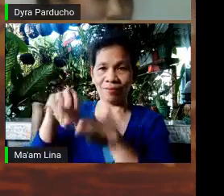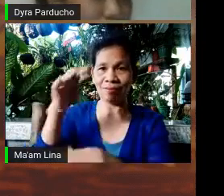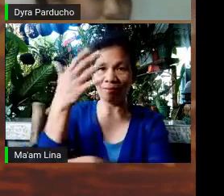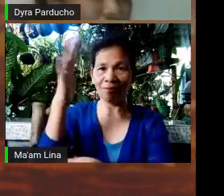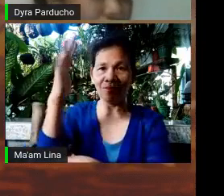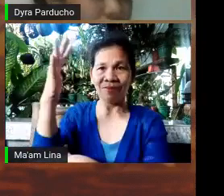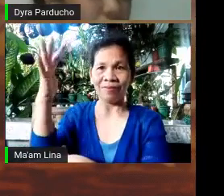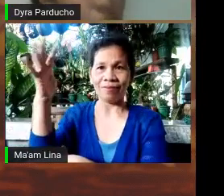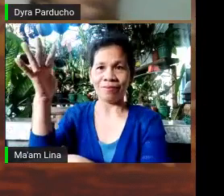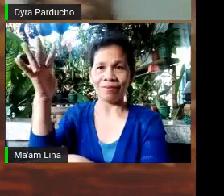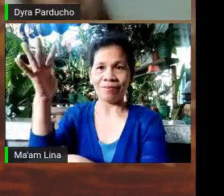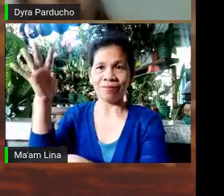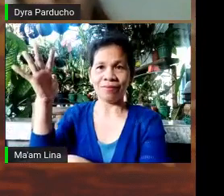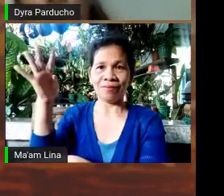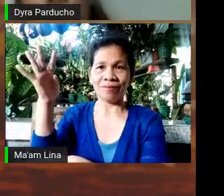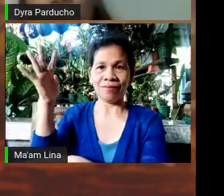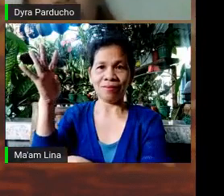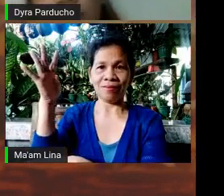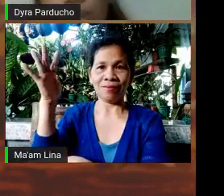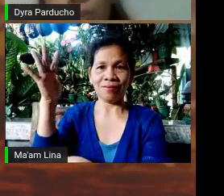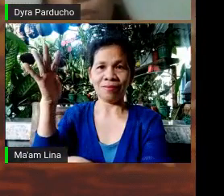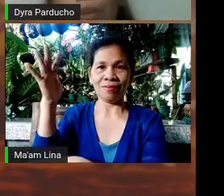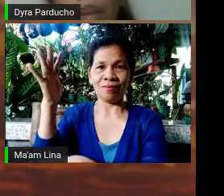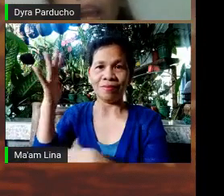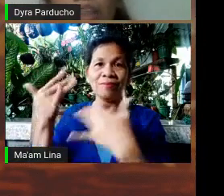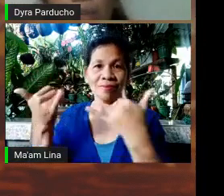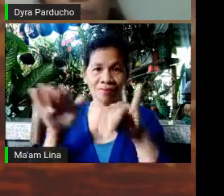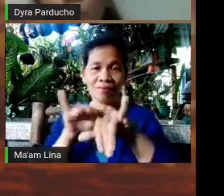po. Ito po ay gaya rin po ng ating pong